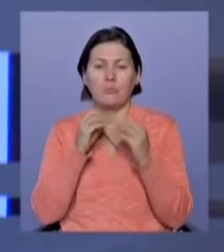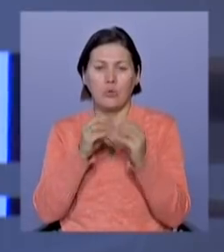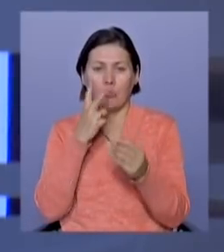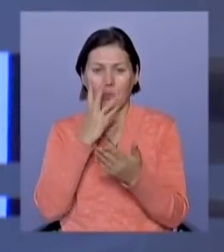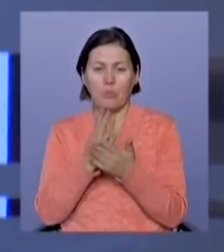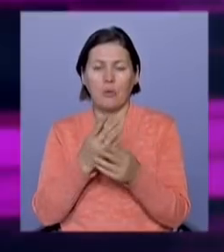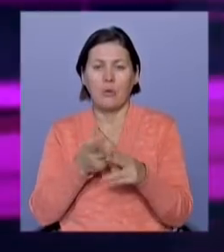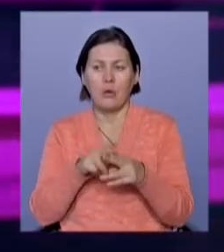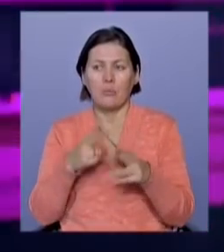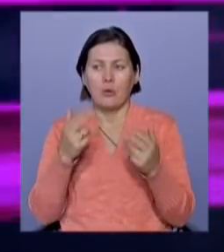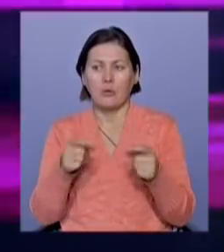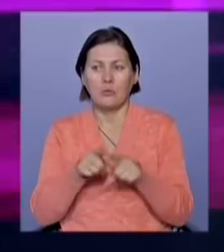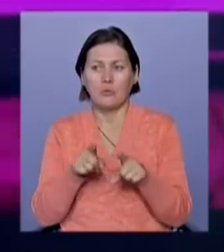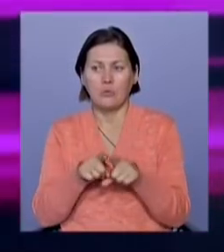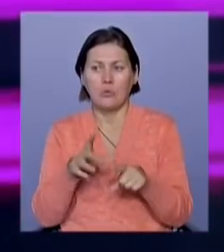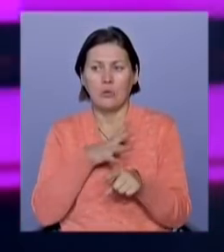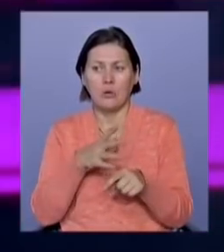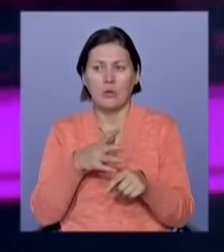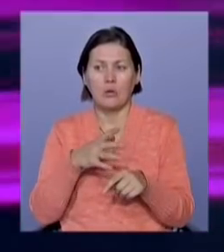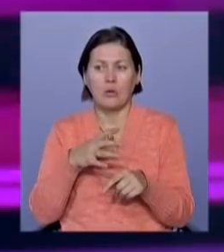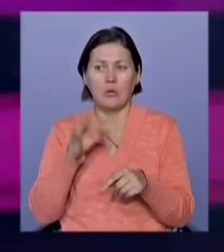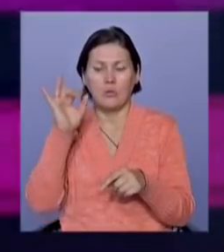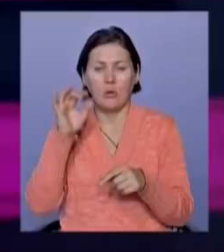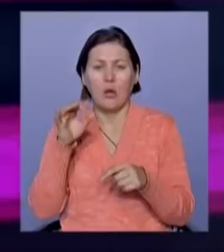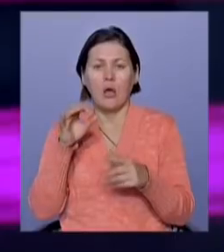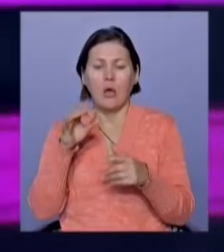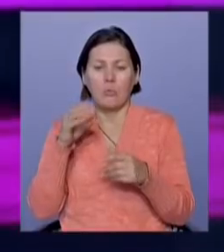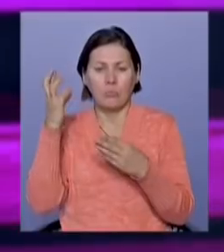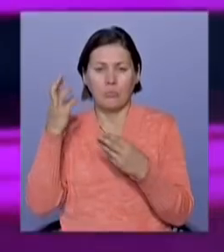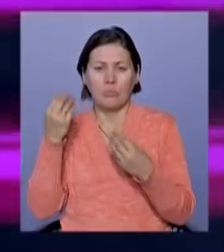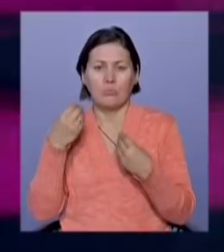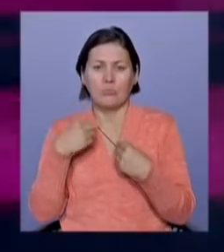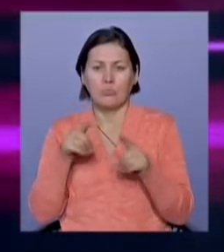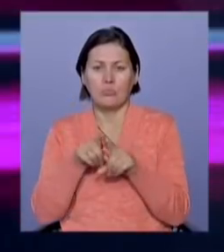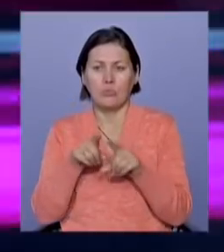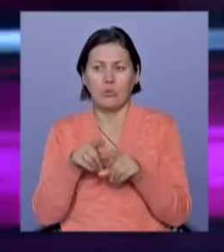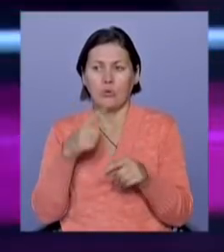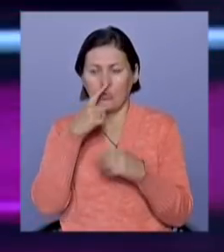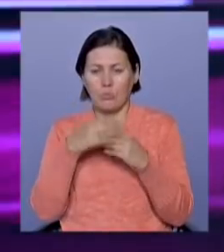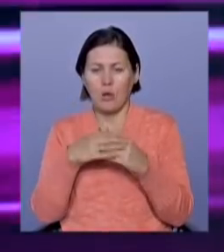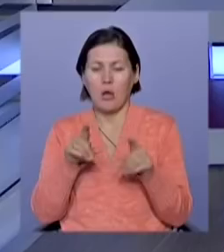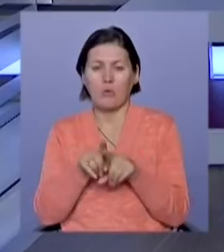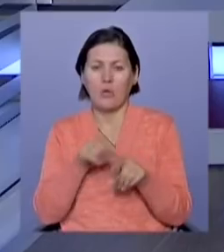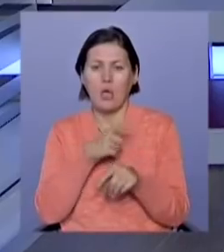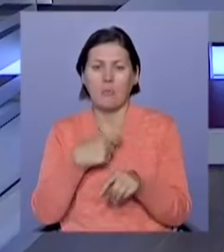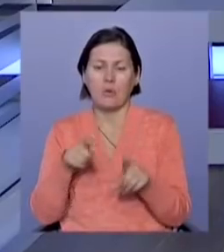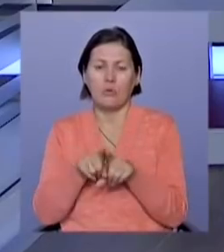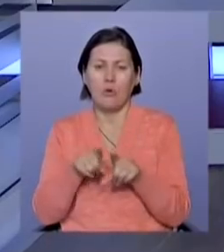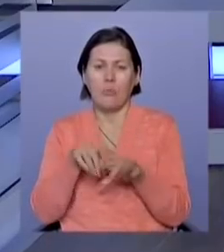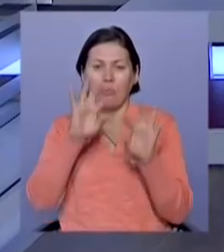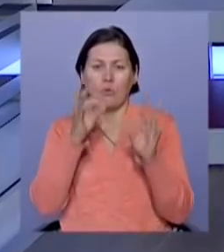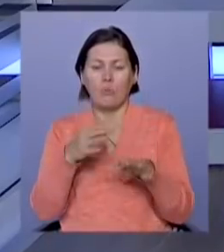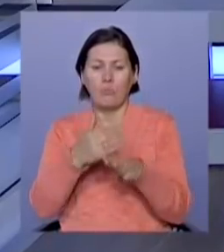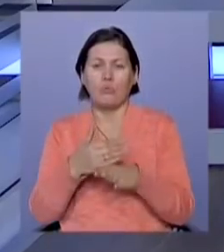Иә, тоғжан, әйтсе де Құдай бетін әр қылсын дейміз әрине. Өзімізге не болмаса жақынымызға дәл осы жедел жәрдем